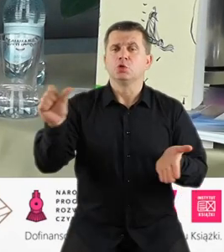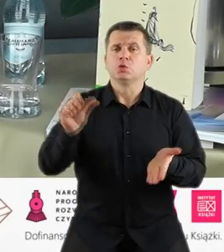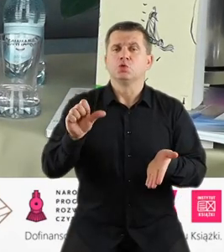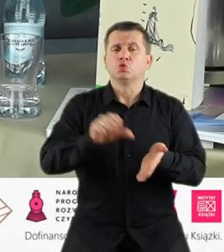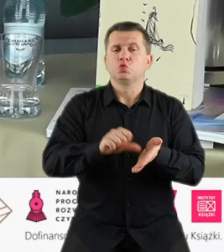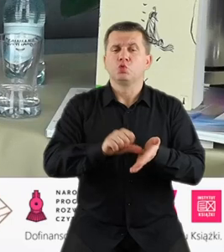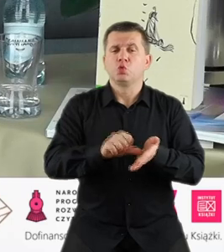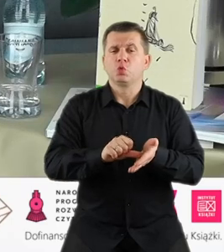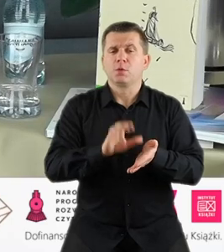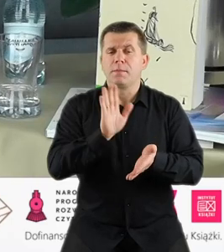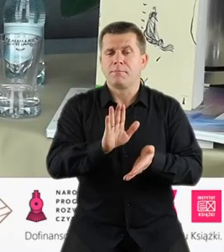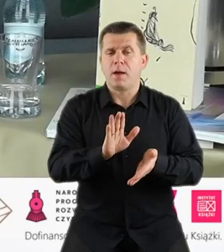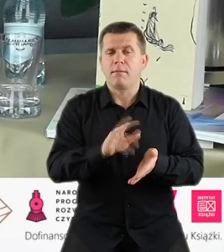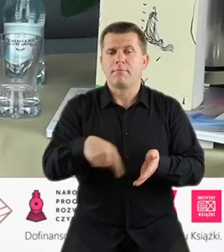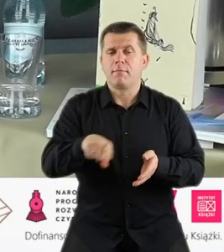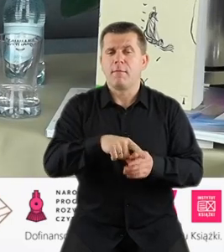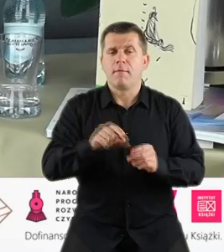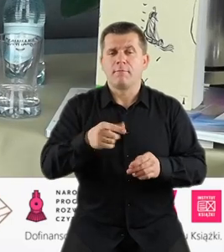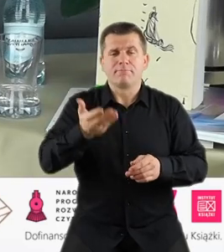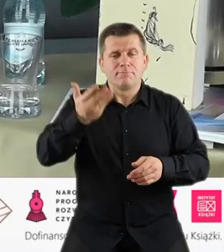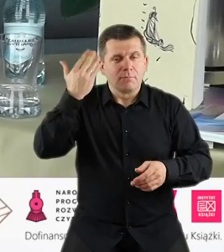źródło swoje ma w przeszłości.